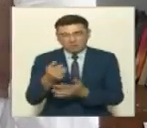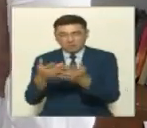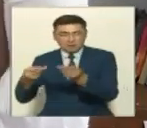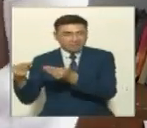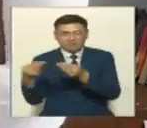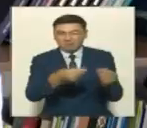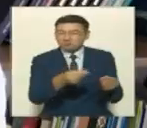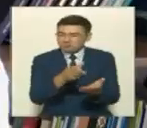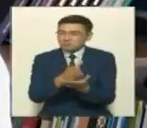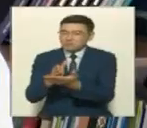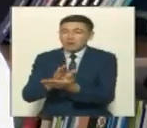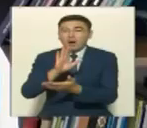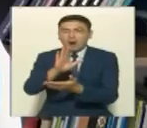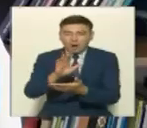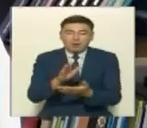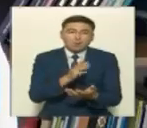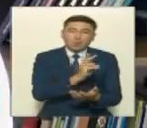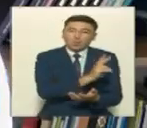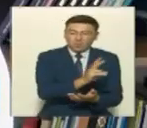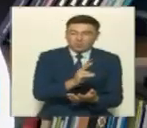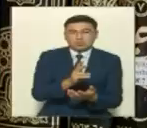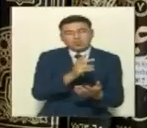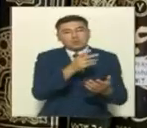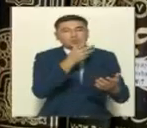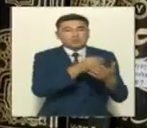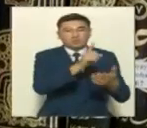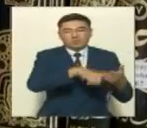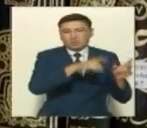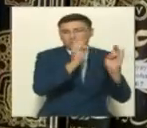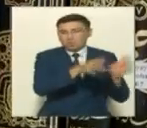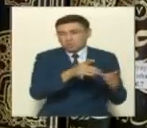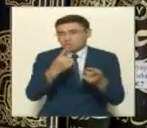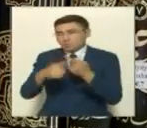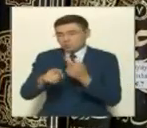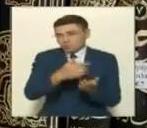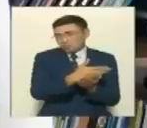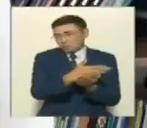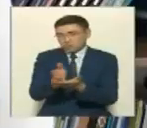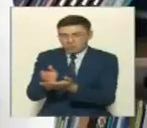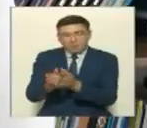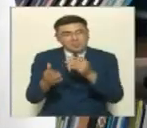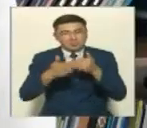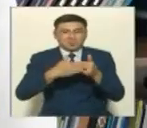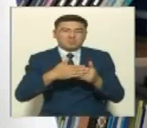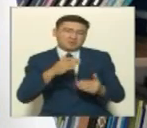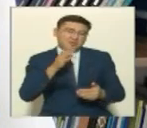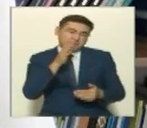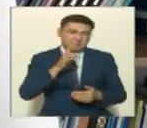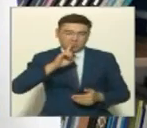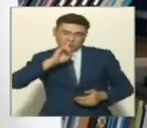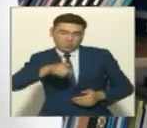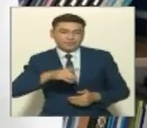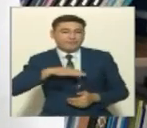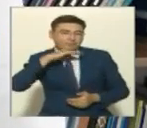ықпал етеді. Ал дәстүрлі діннен алыстап адасқандардың оңалуы үшін кемі бір жыл уақыт керек дейді мамандар. Жастардың мойлауын олау оңайырақ